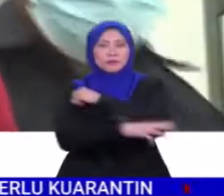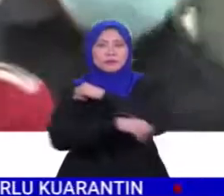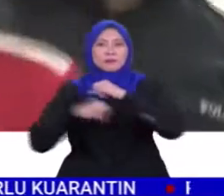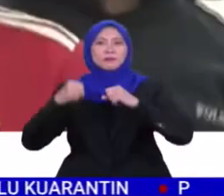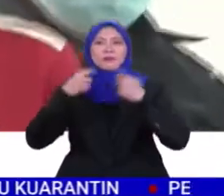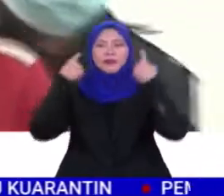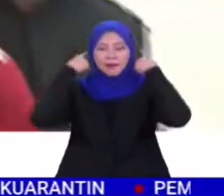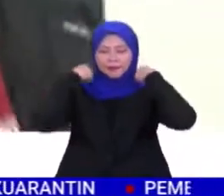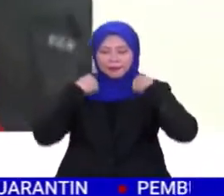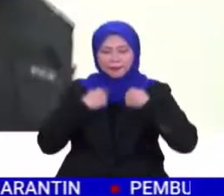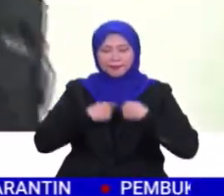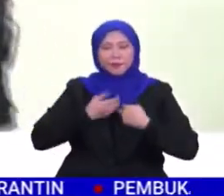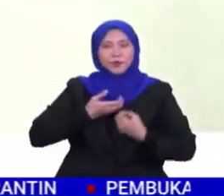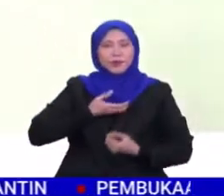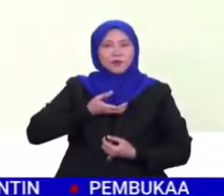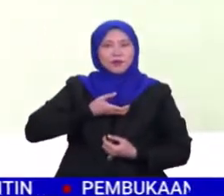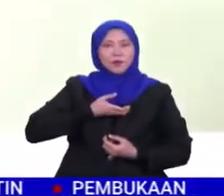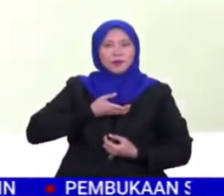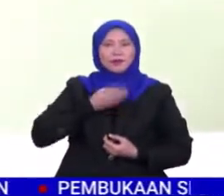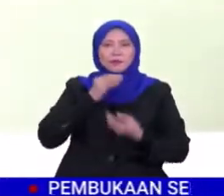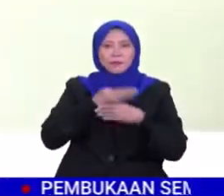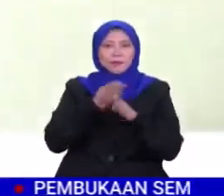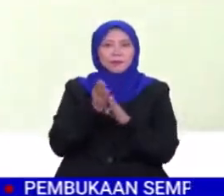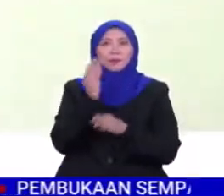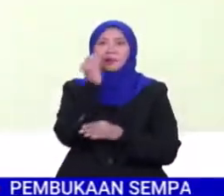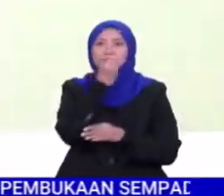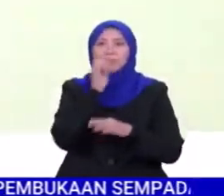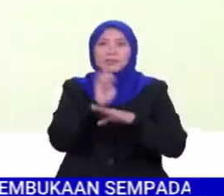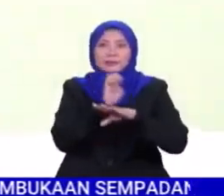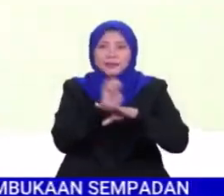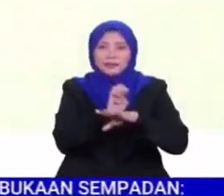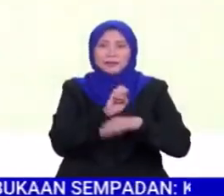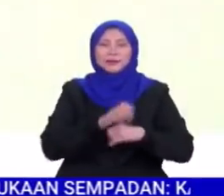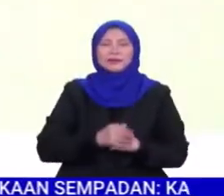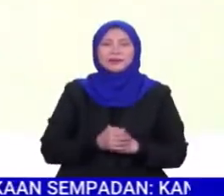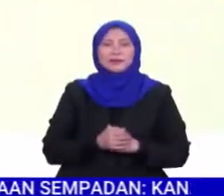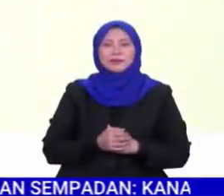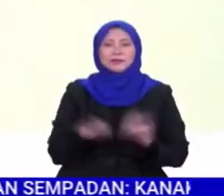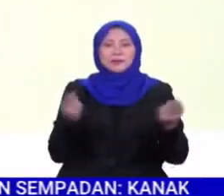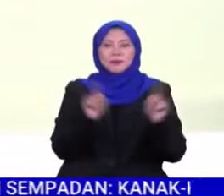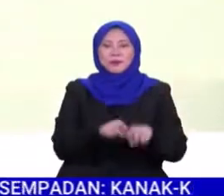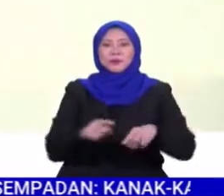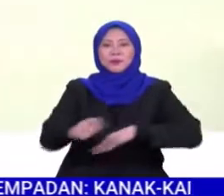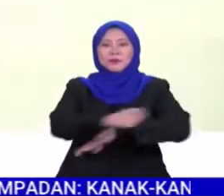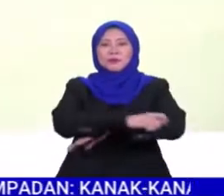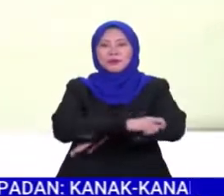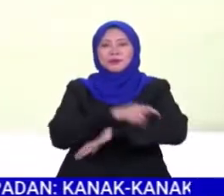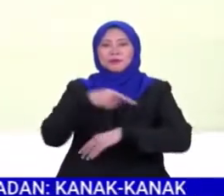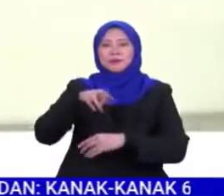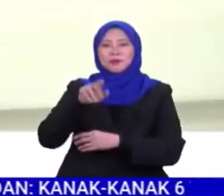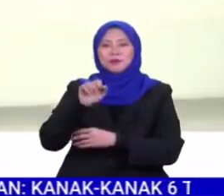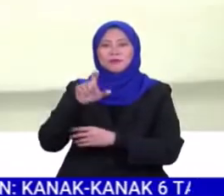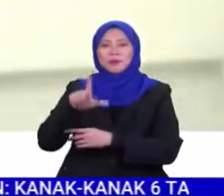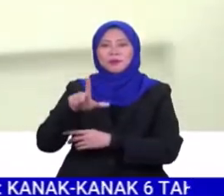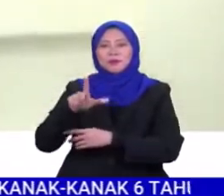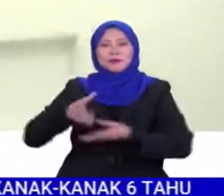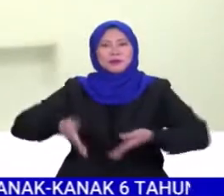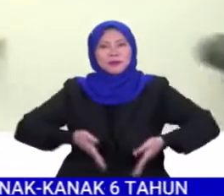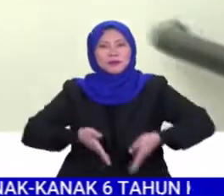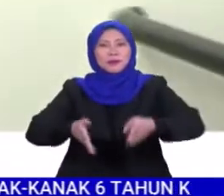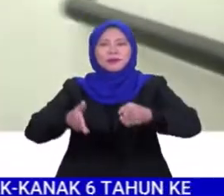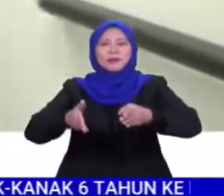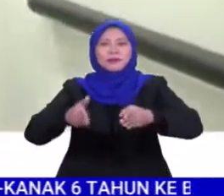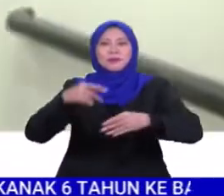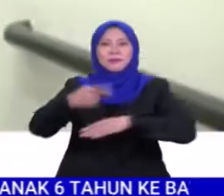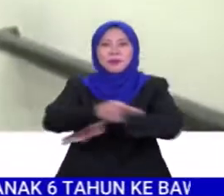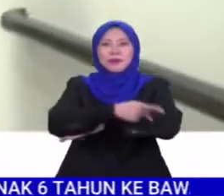lihai bersama satuloket berbentuk bunga kesalahan itu dilakukan di taman profil Jalan Padang tembak di Pengkalan cepet